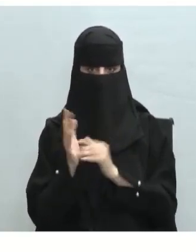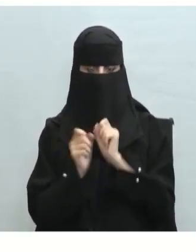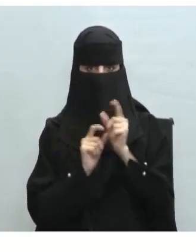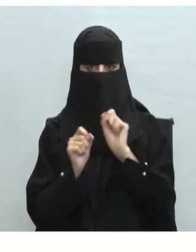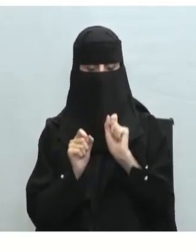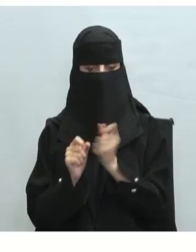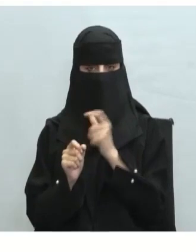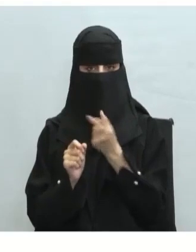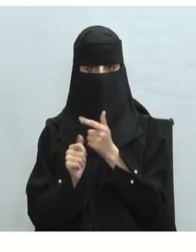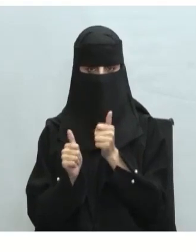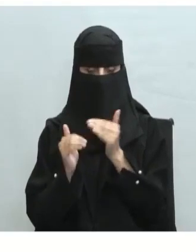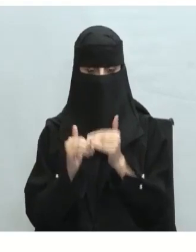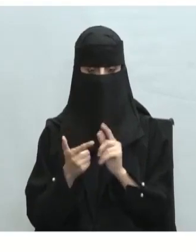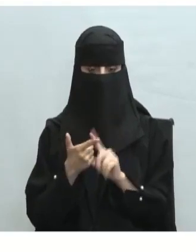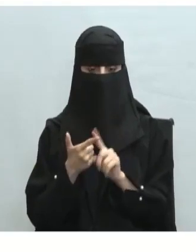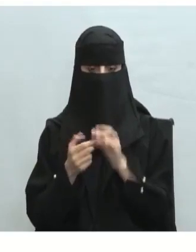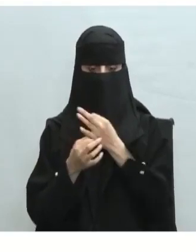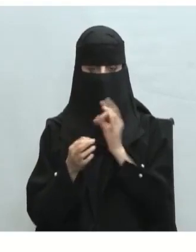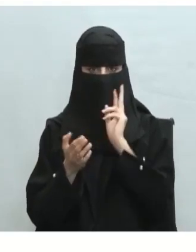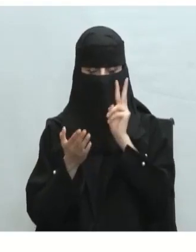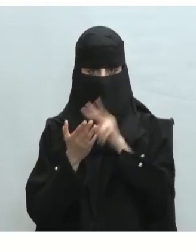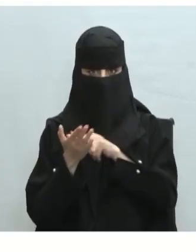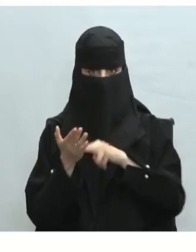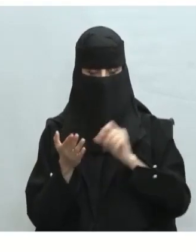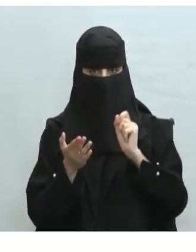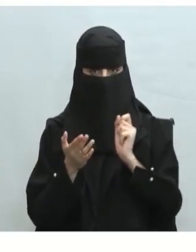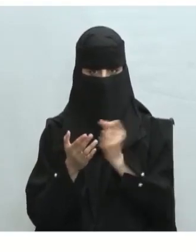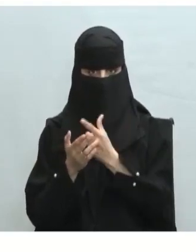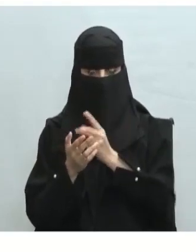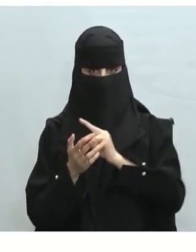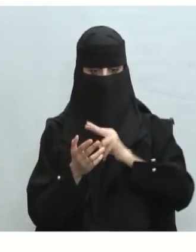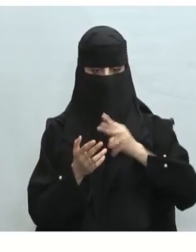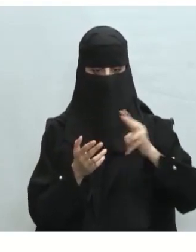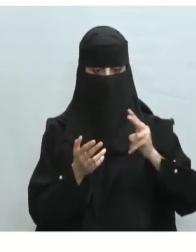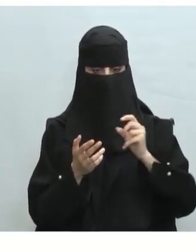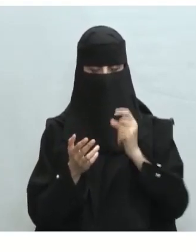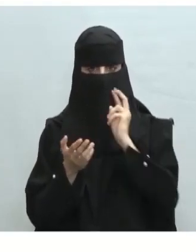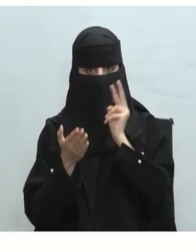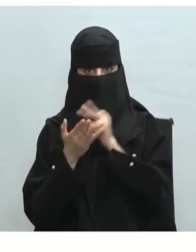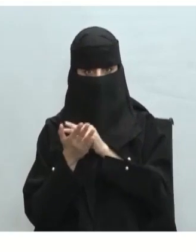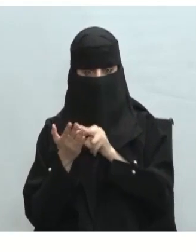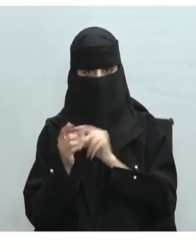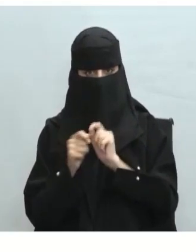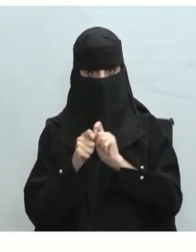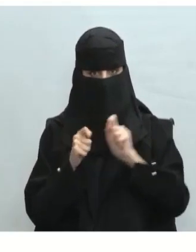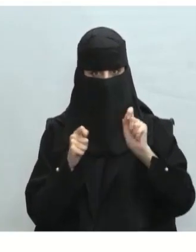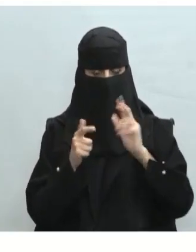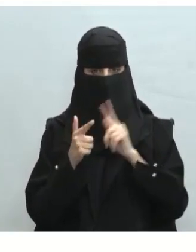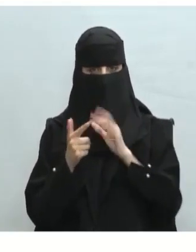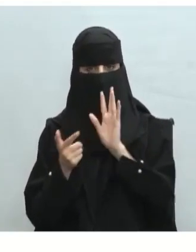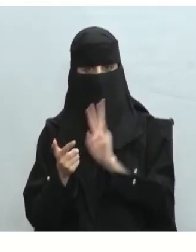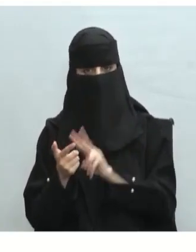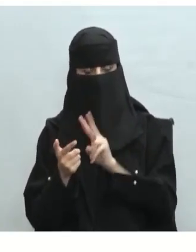عاليه ايضا يتوقع منك باذن الله تعالى ان تقرا بسرعات مختلفه متانيه بطيئه